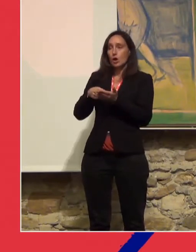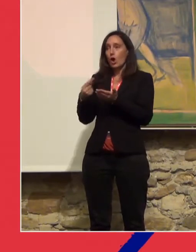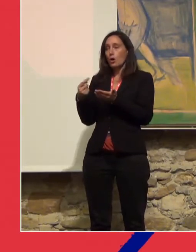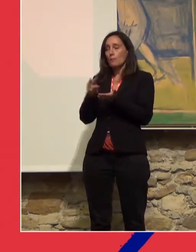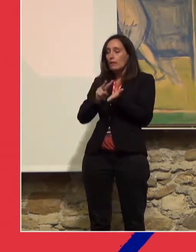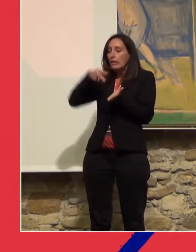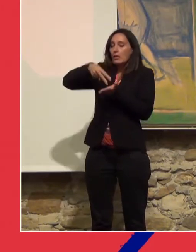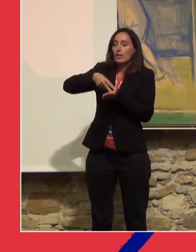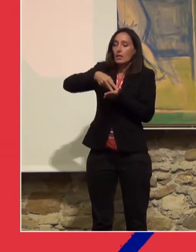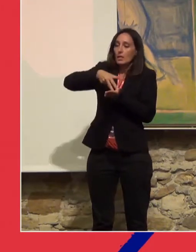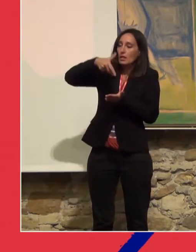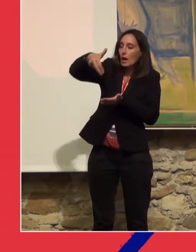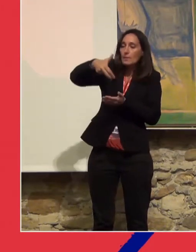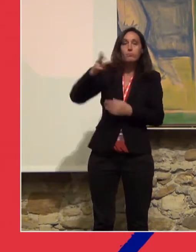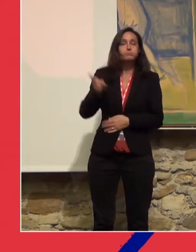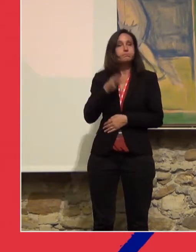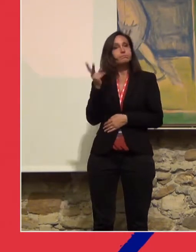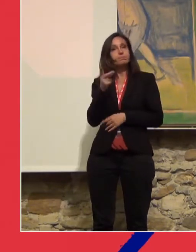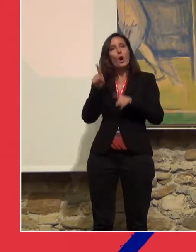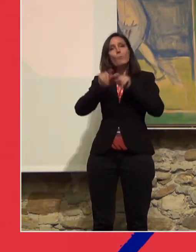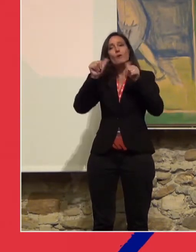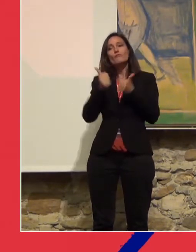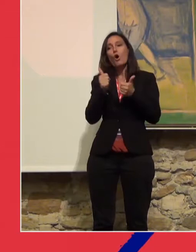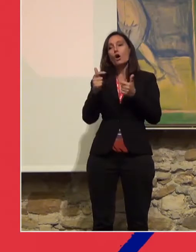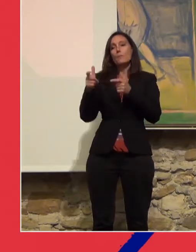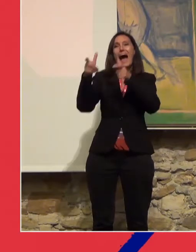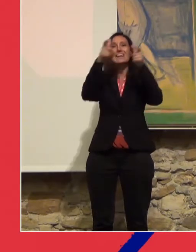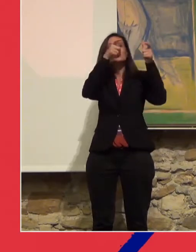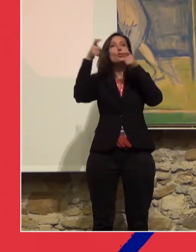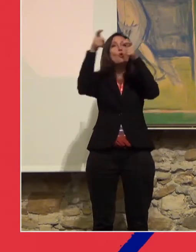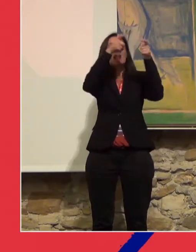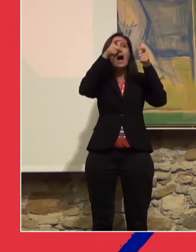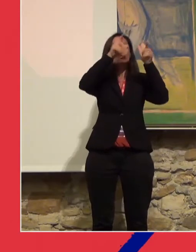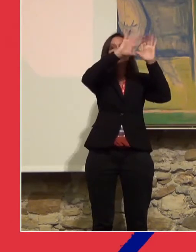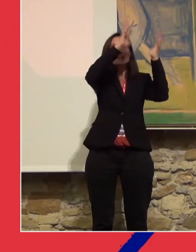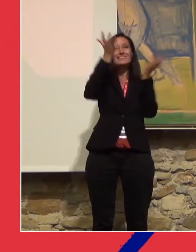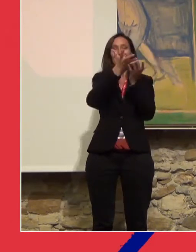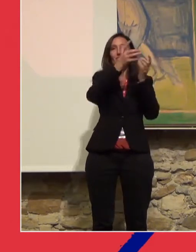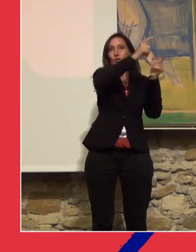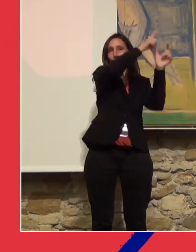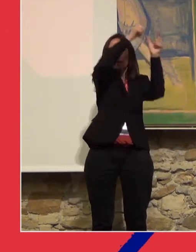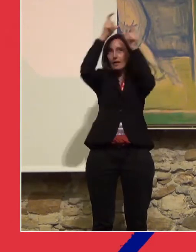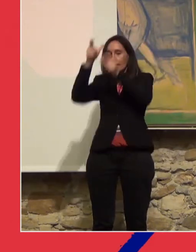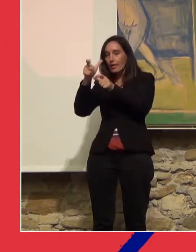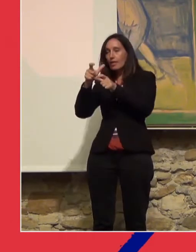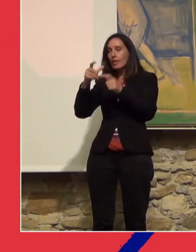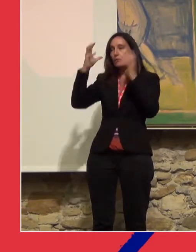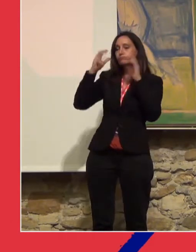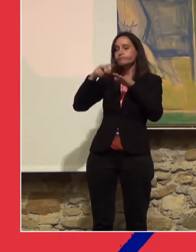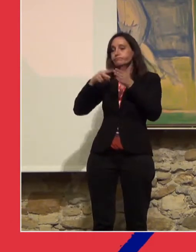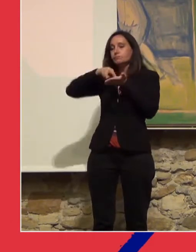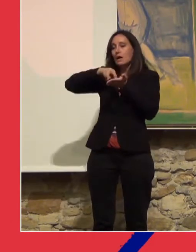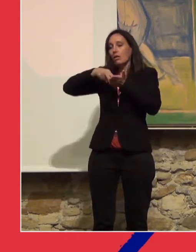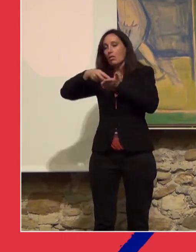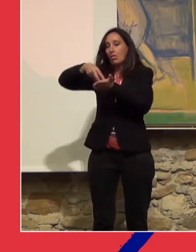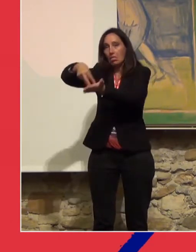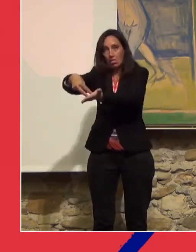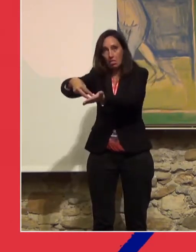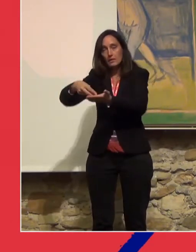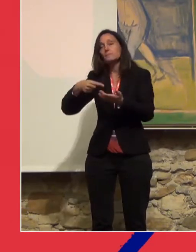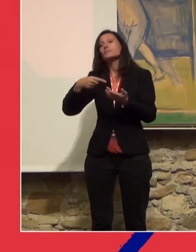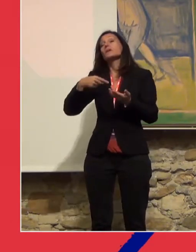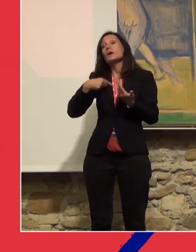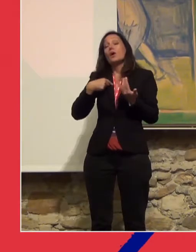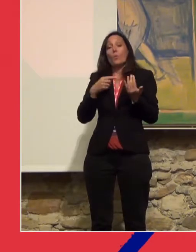stratosfera. Fui dimesso con la sedia a rotelle e un po' di ossigeno. Assieme a alcuni colleghi, lì fuori, c'era